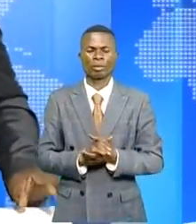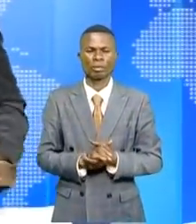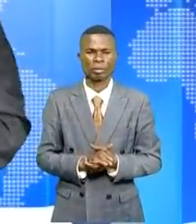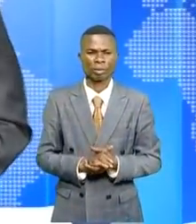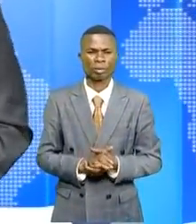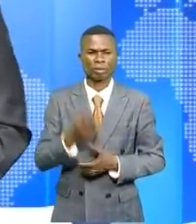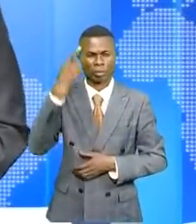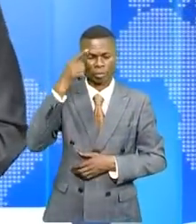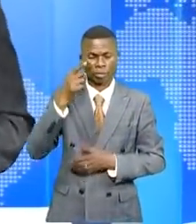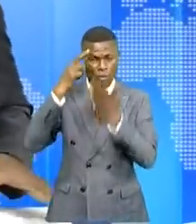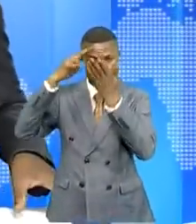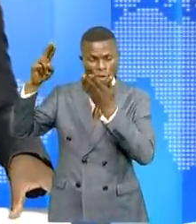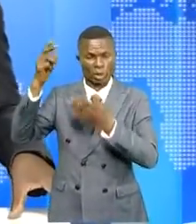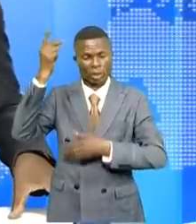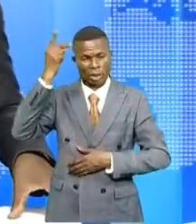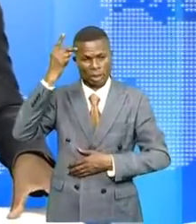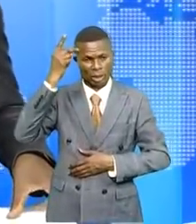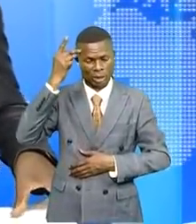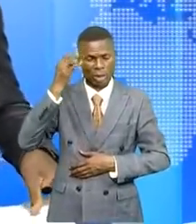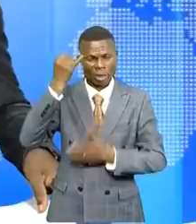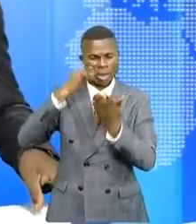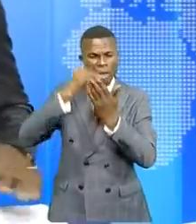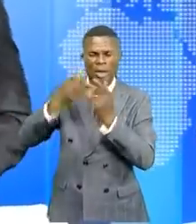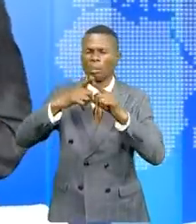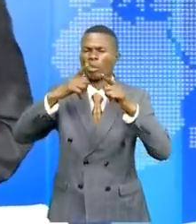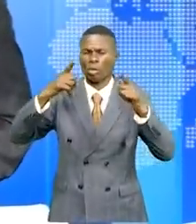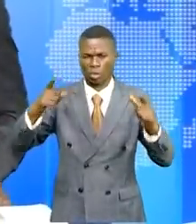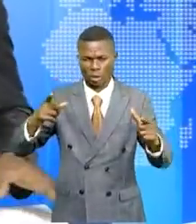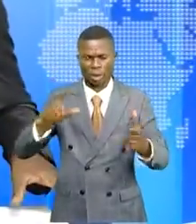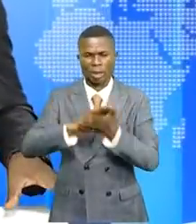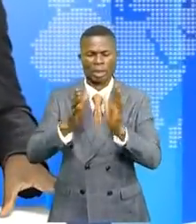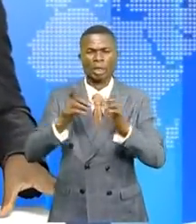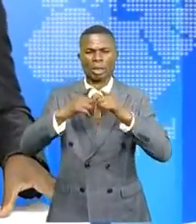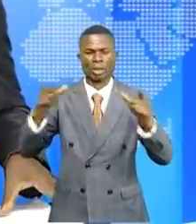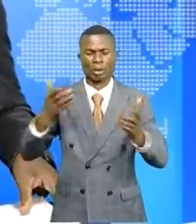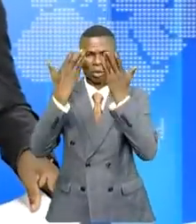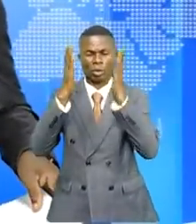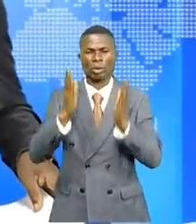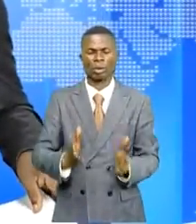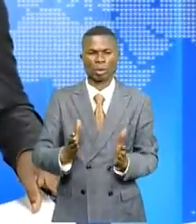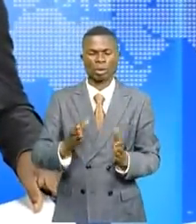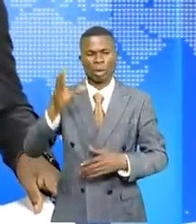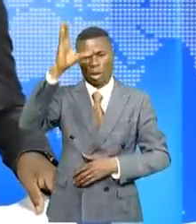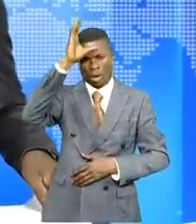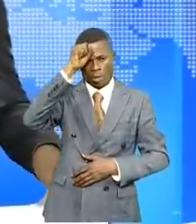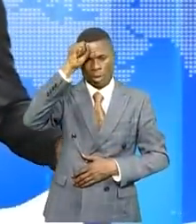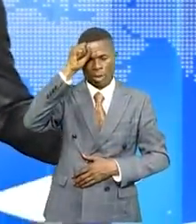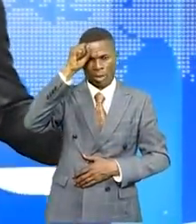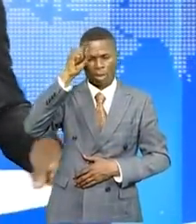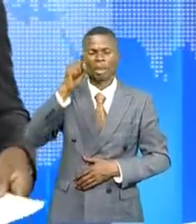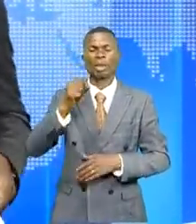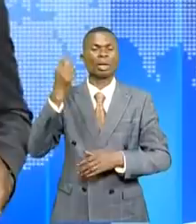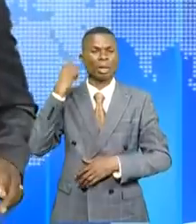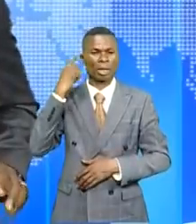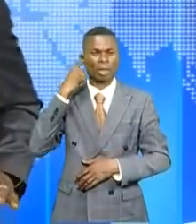Quand on va à l'université, on doit avoir des grandes ambitions, il faut viser grand. Les étudiants de Bandundu l'ont entendu